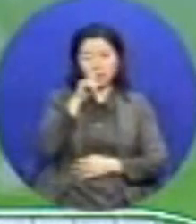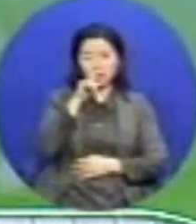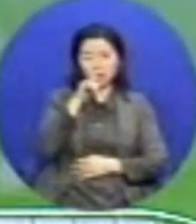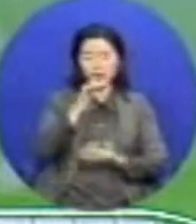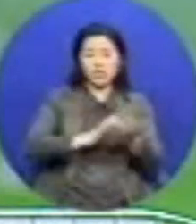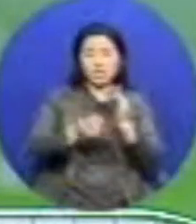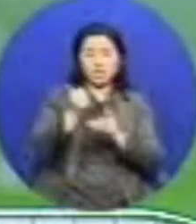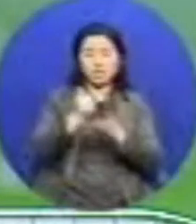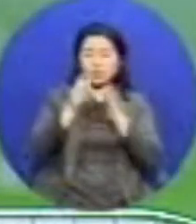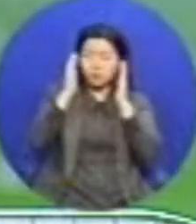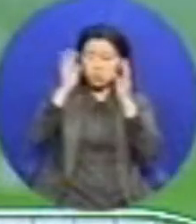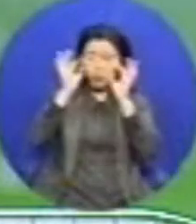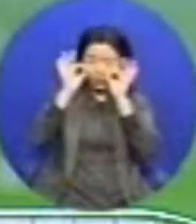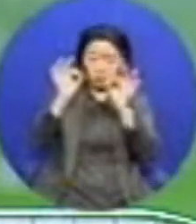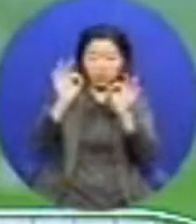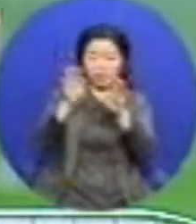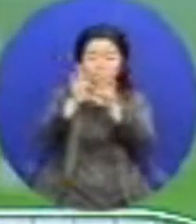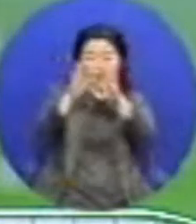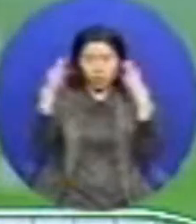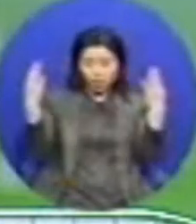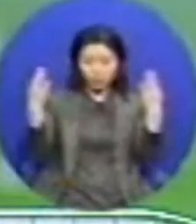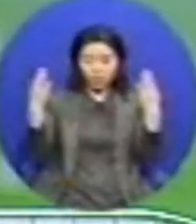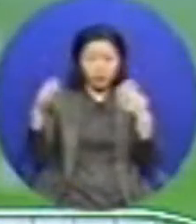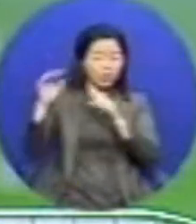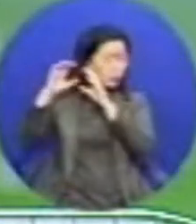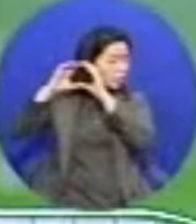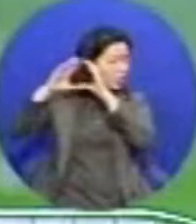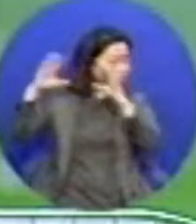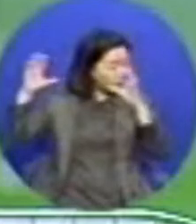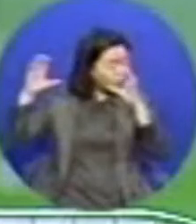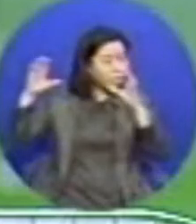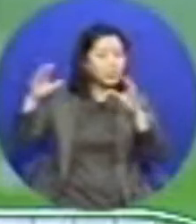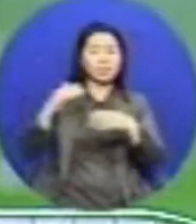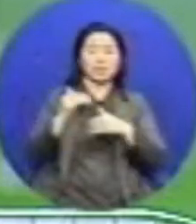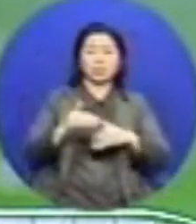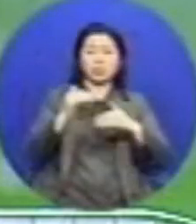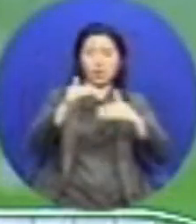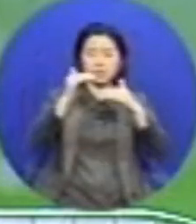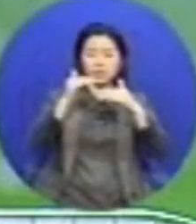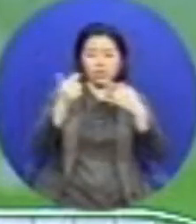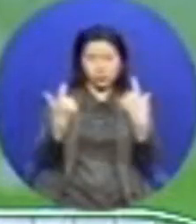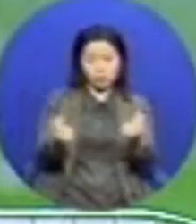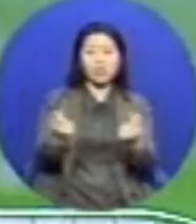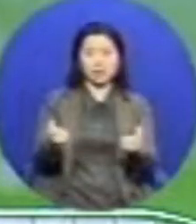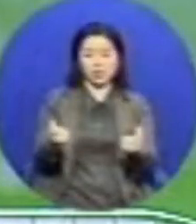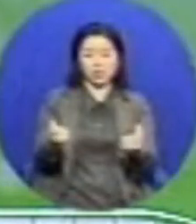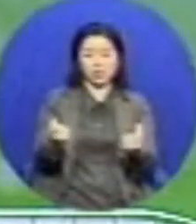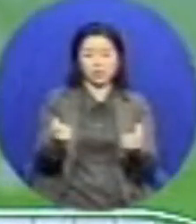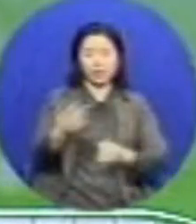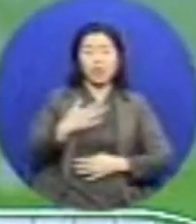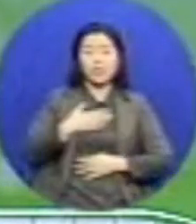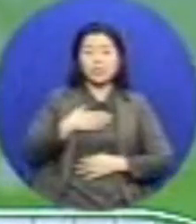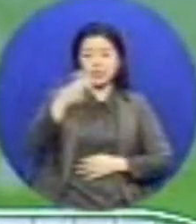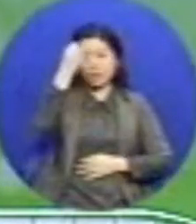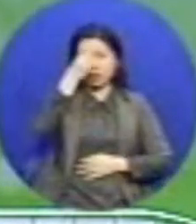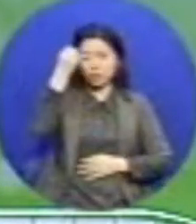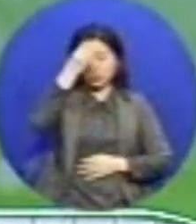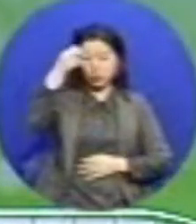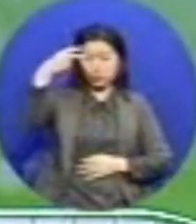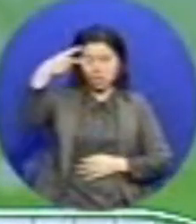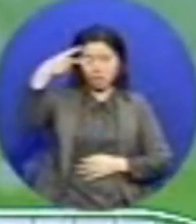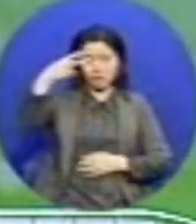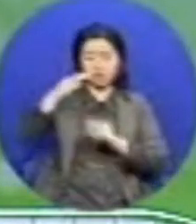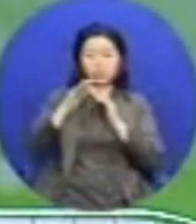과정 주님의 음성을 듣는 귀가 뜨이는 과정이 다 그렇더라구요 제가 고등학교 2학년때 처음